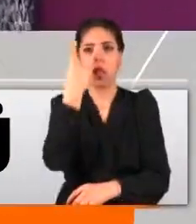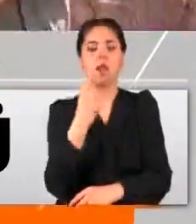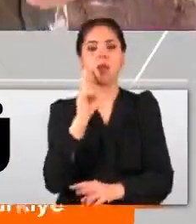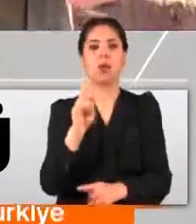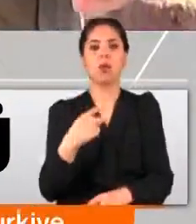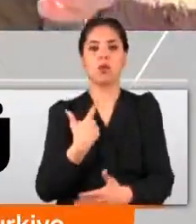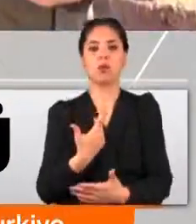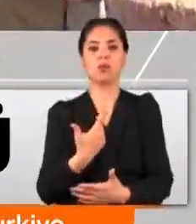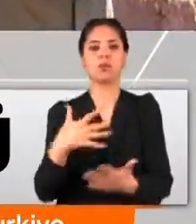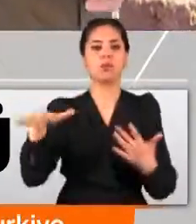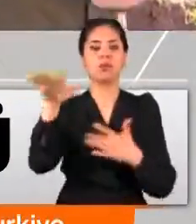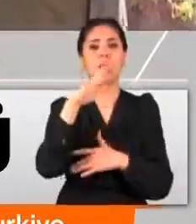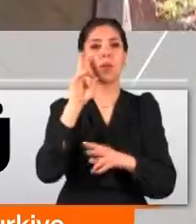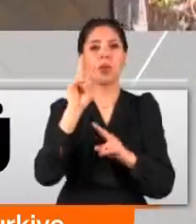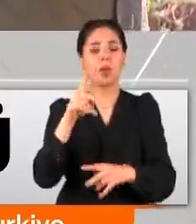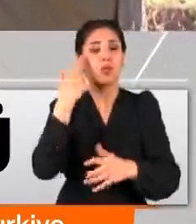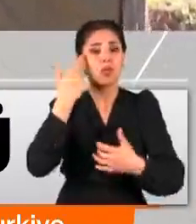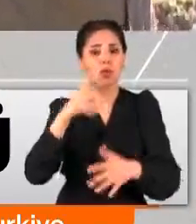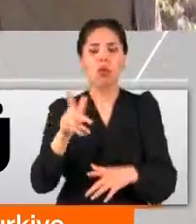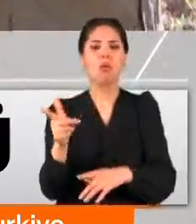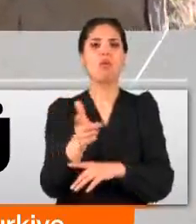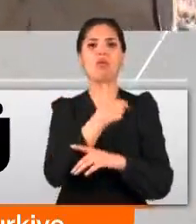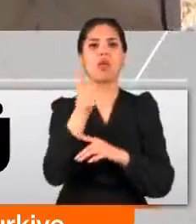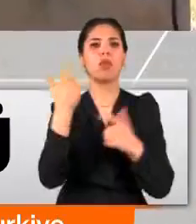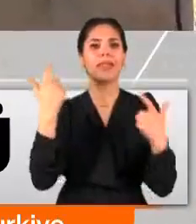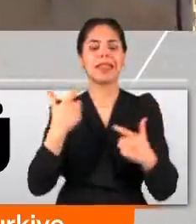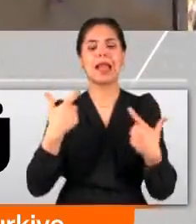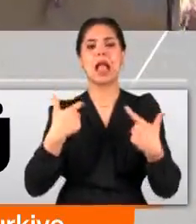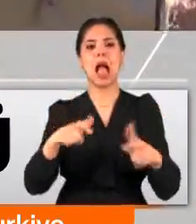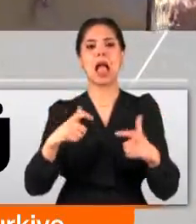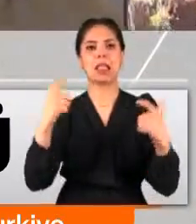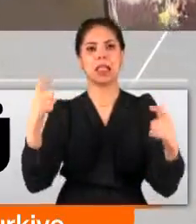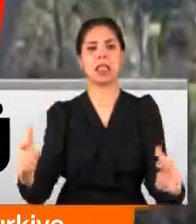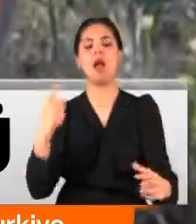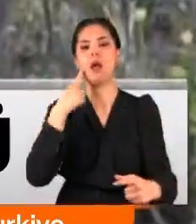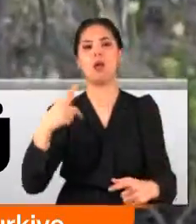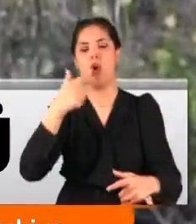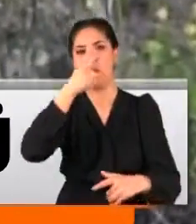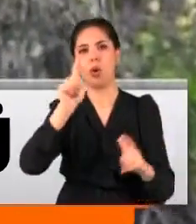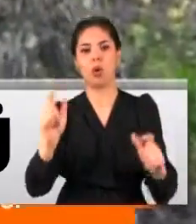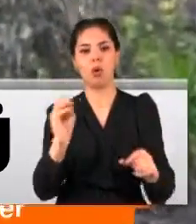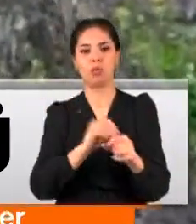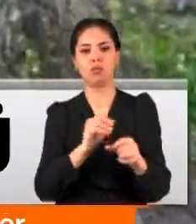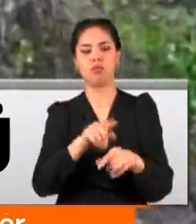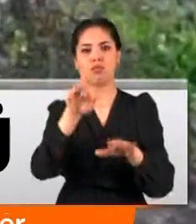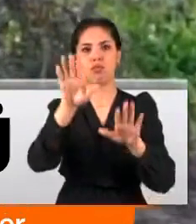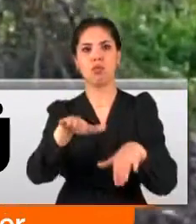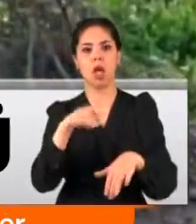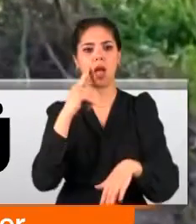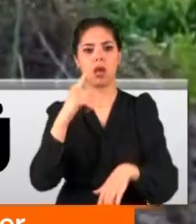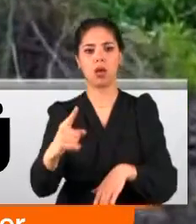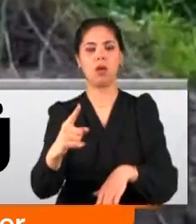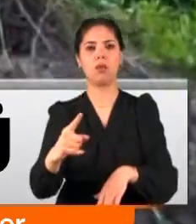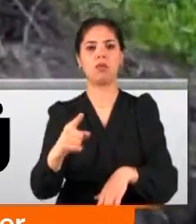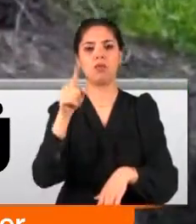görüyoruz yani. Görenleri hayrete düşüren o görüntü Hatay Samandağ'ında Çubuklu köyünde işte bu noktada yaşandı.